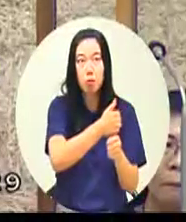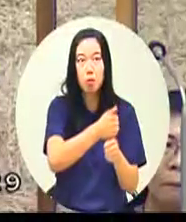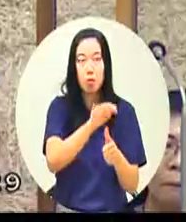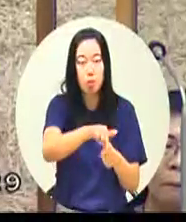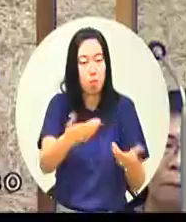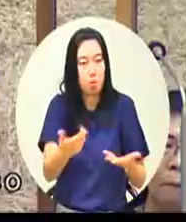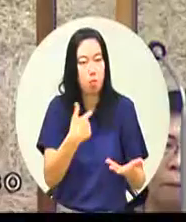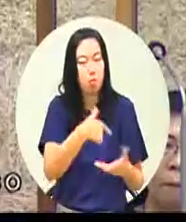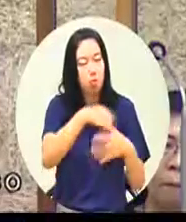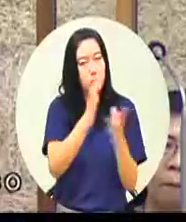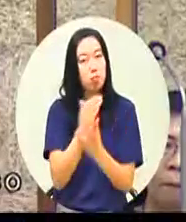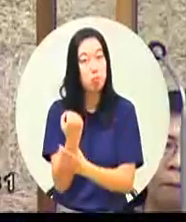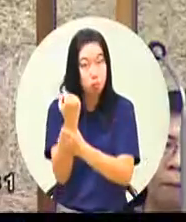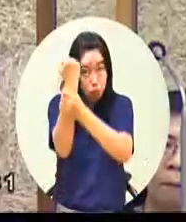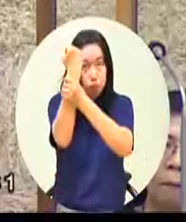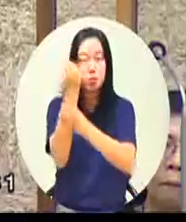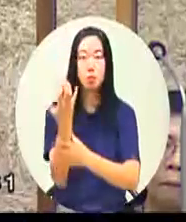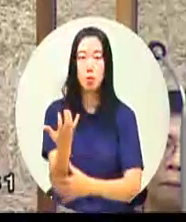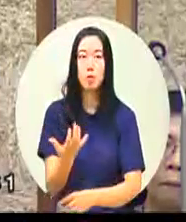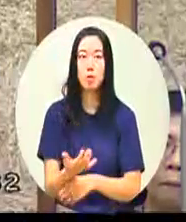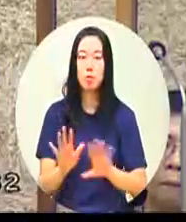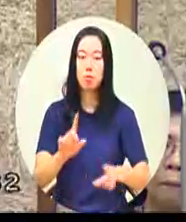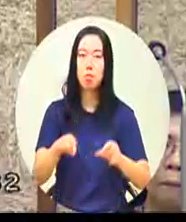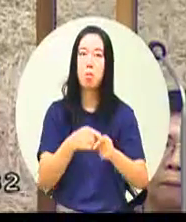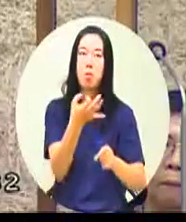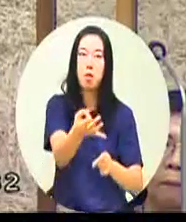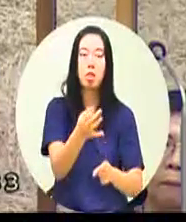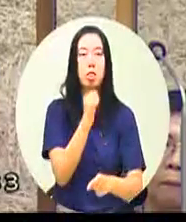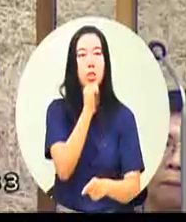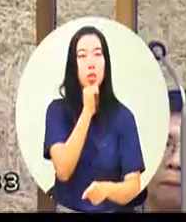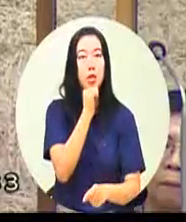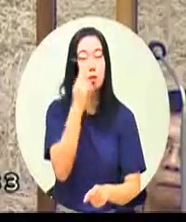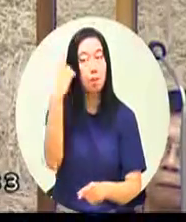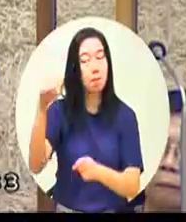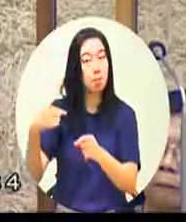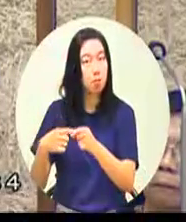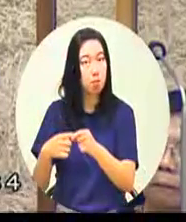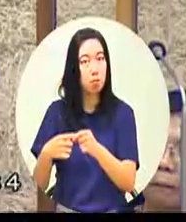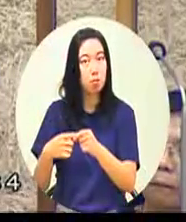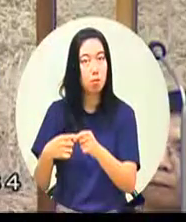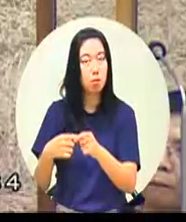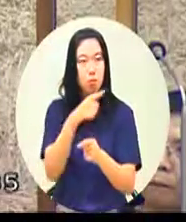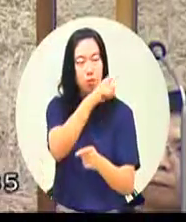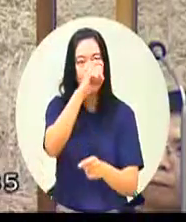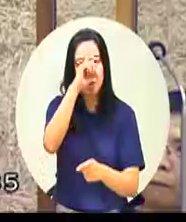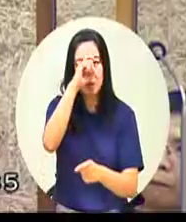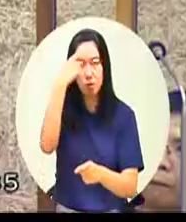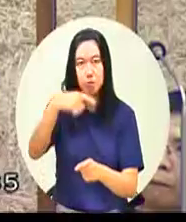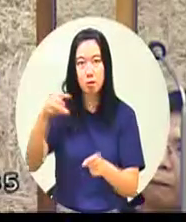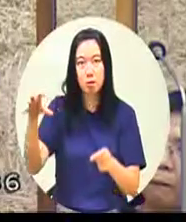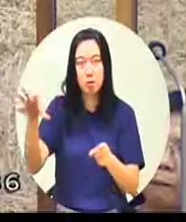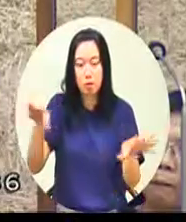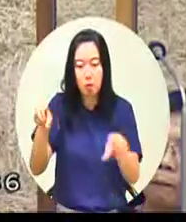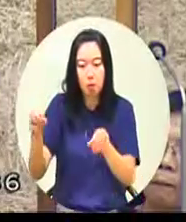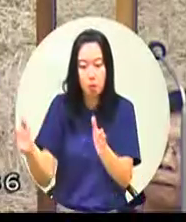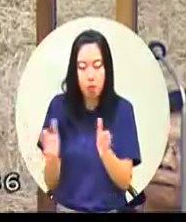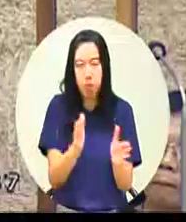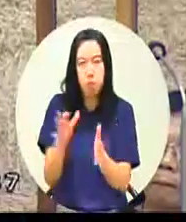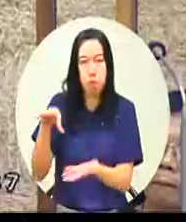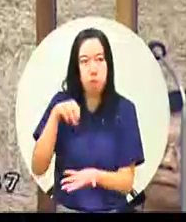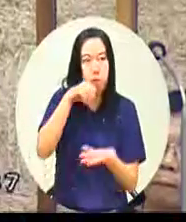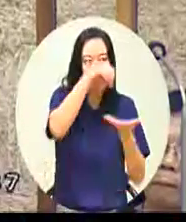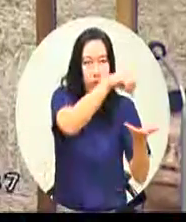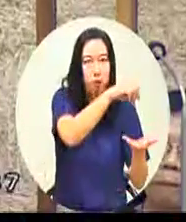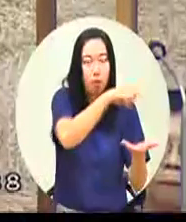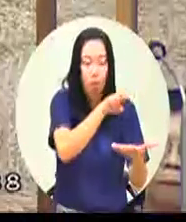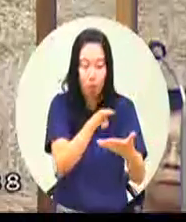蛮支持的啦。啊，但是他今年是没有钱，啊，明年的部分他是希望我们在会诊上去，他原则上会支持。